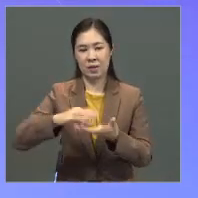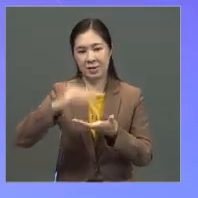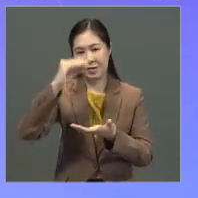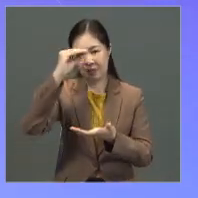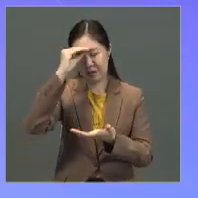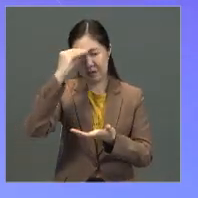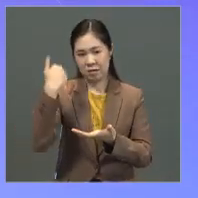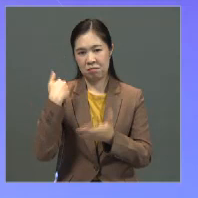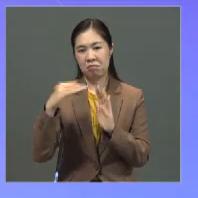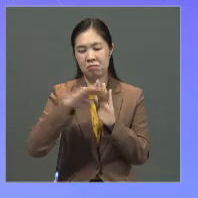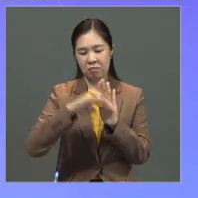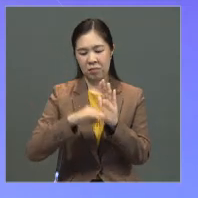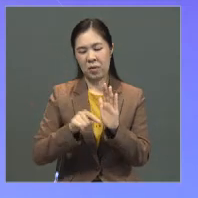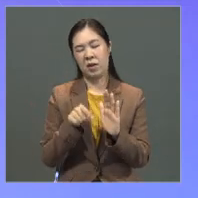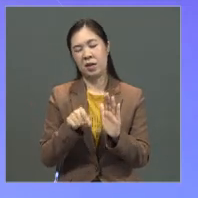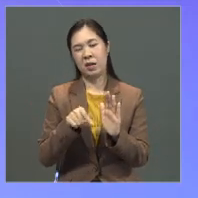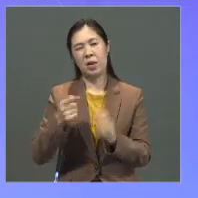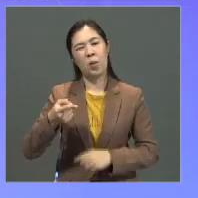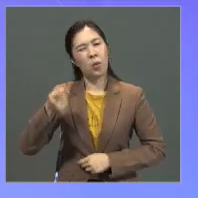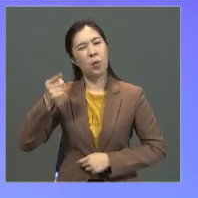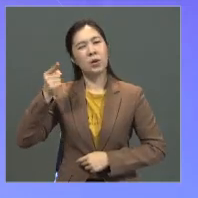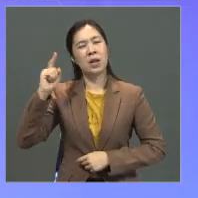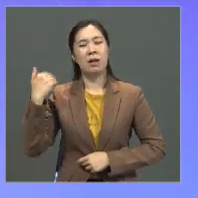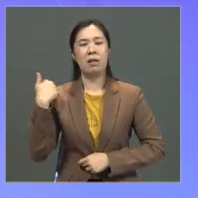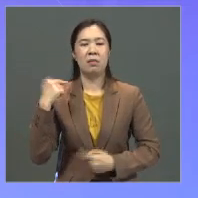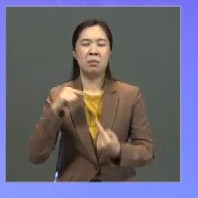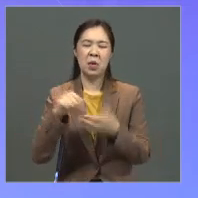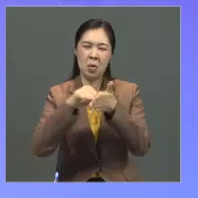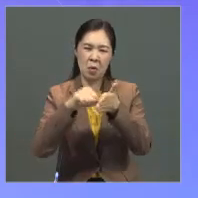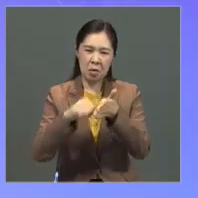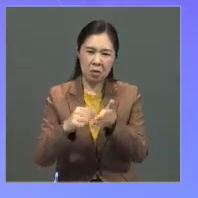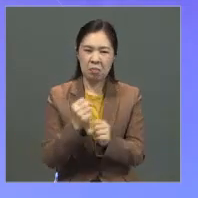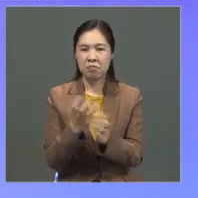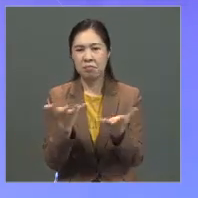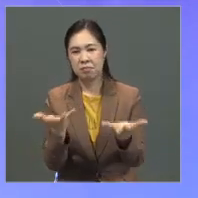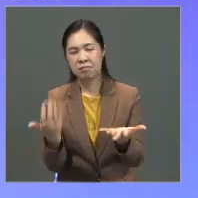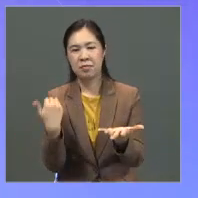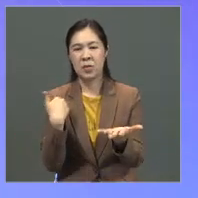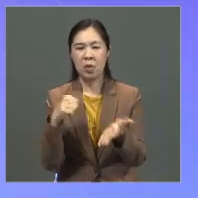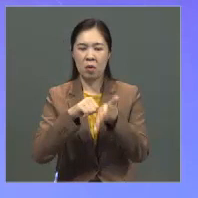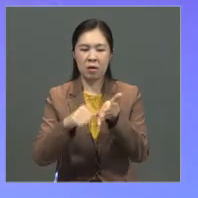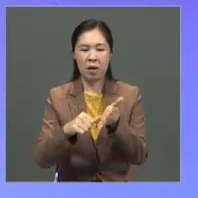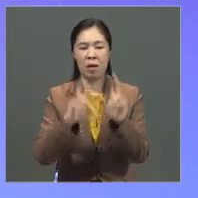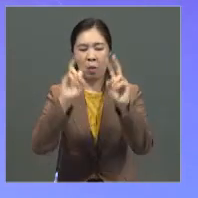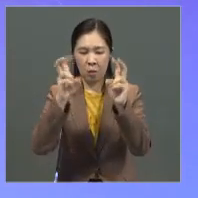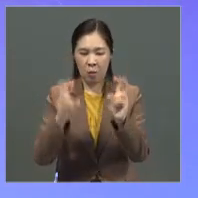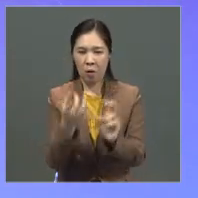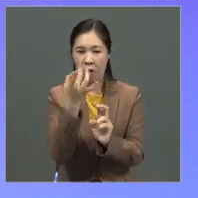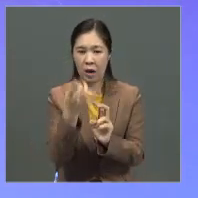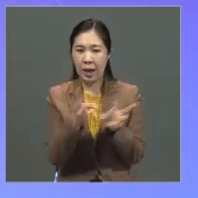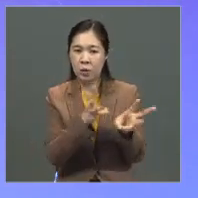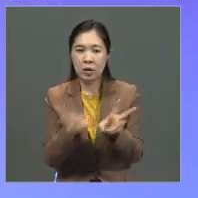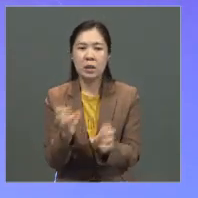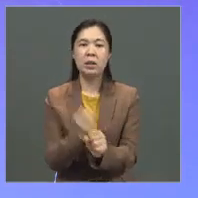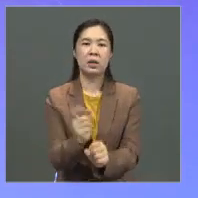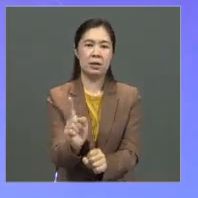ที่กำลังศึกษาอยู่เนี่ยมันจะค่อนข้างล่าช้ากว่าจะรู้ว่าควรจะแก้หรือไม่แก้ต้องมาคุยกันอีกว่าแก้ในส่วนไหนบ้างและจะใช้วิธี